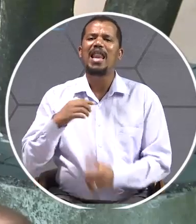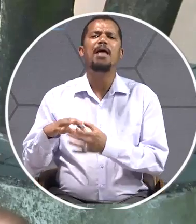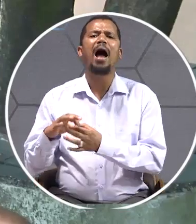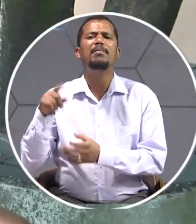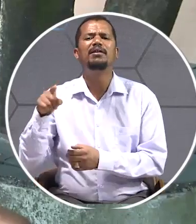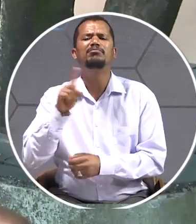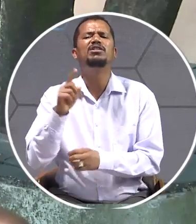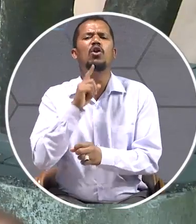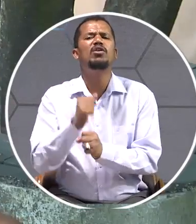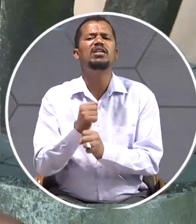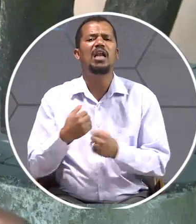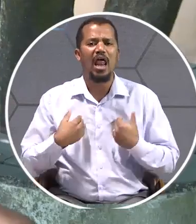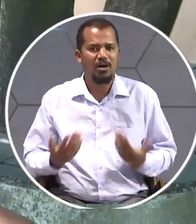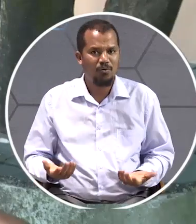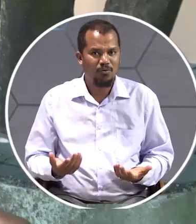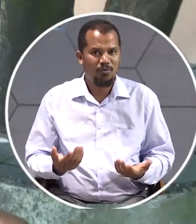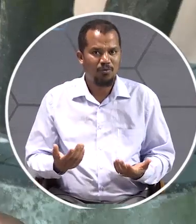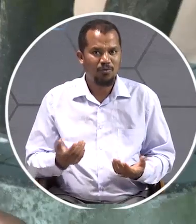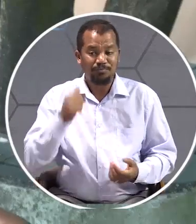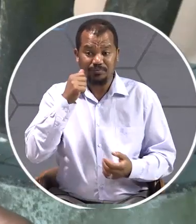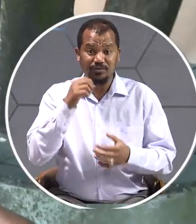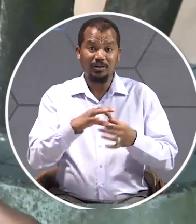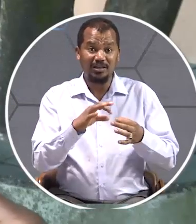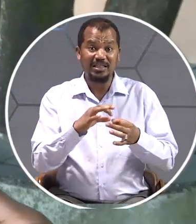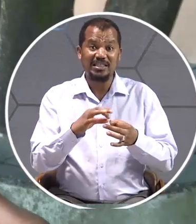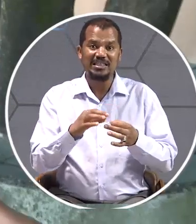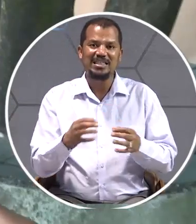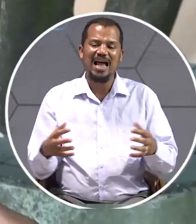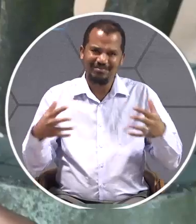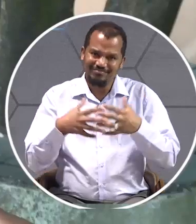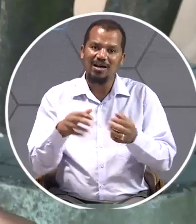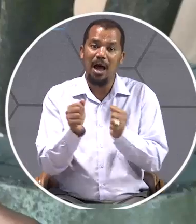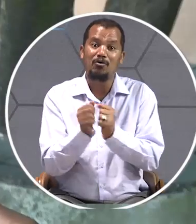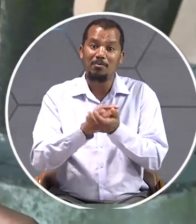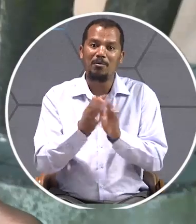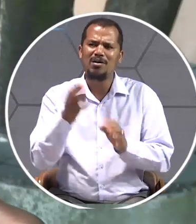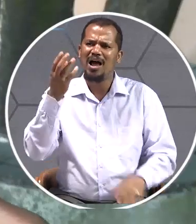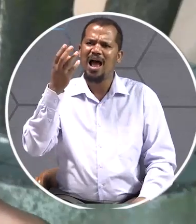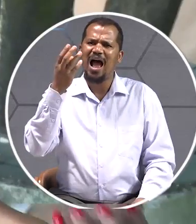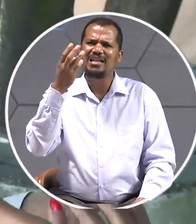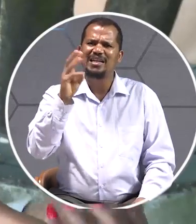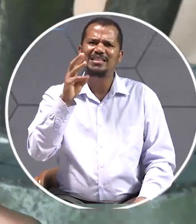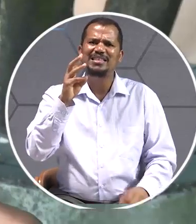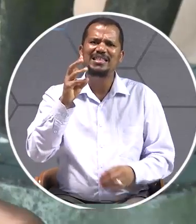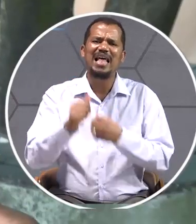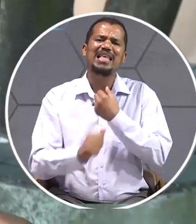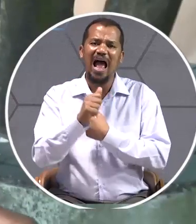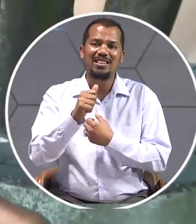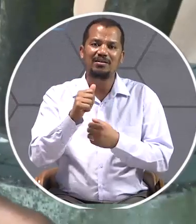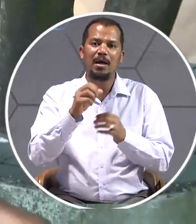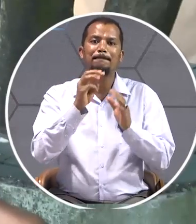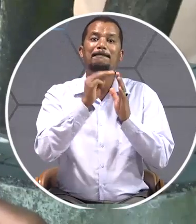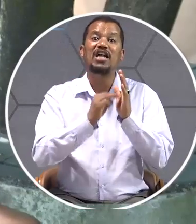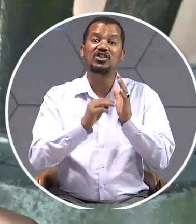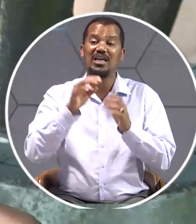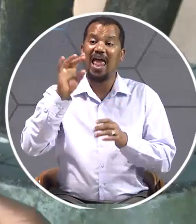ነው እየሰራ ያለው? በብዛት የኛ ማህበር ከሴቶች ማህበራት ቅንጅት ጋር በጋራ በመሆን ይሄ 16 የጥቃት ቀናቶች ማርች